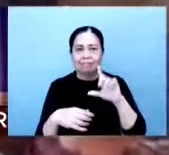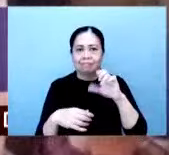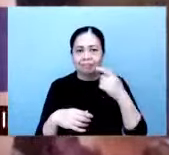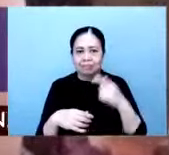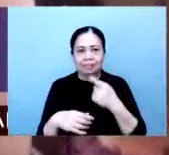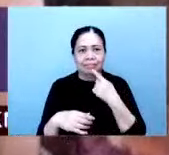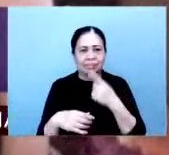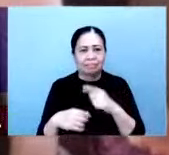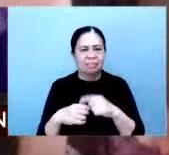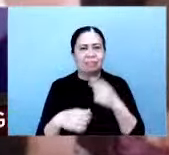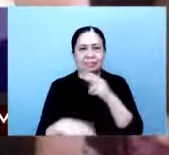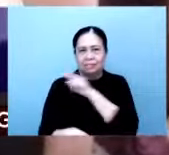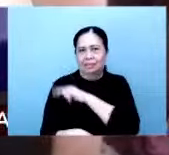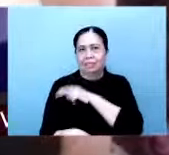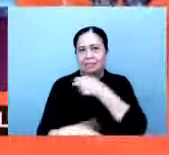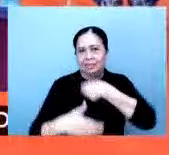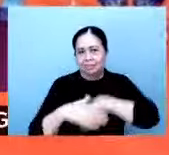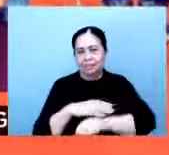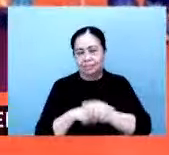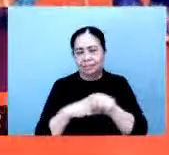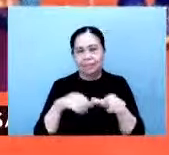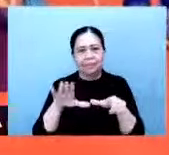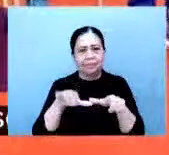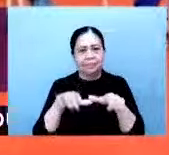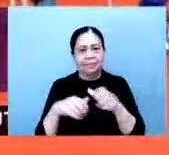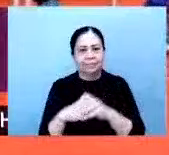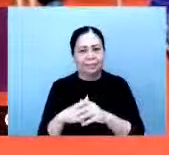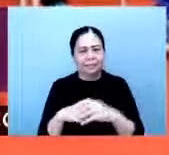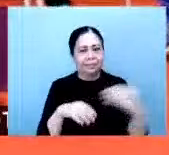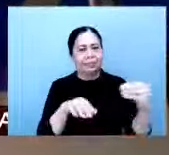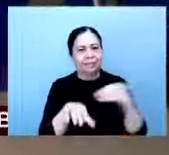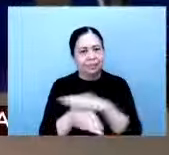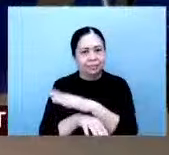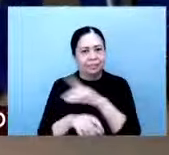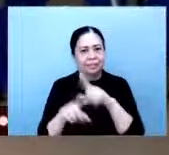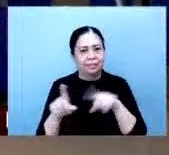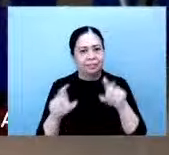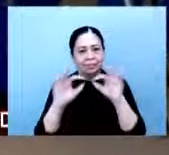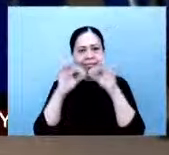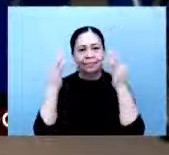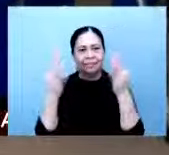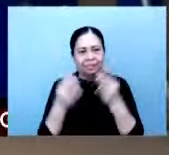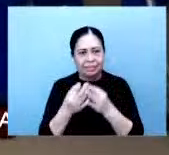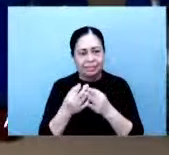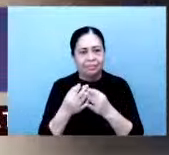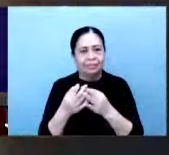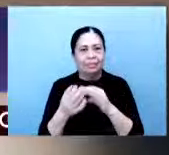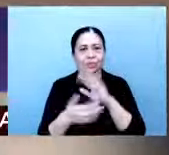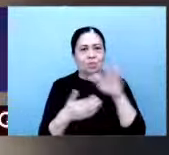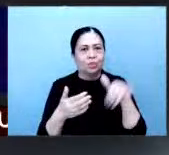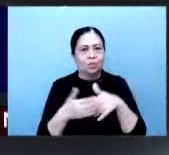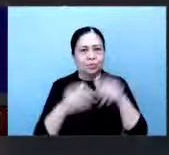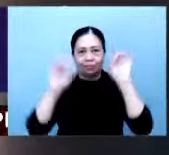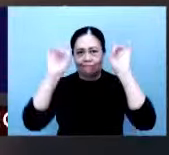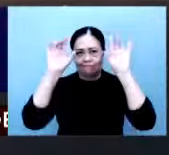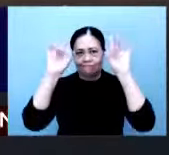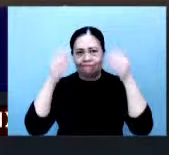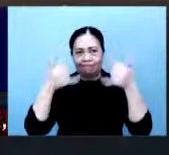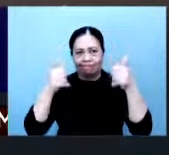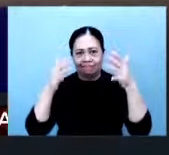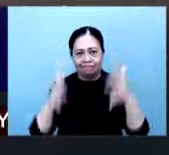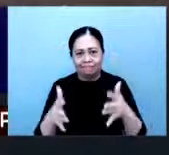Inborn ang kanyang disability naimpluwensyahan siya ng kanyang pamilya na puro mga volleyball player sa